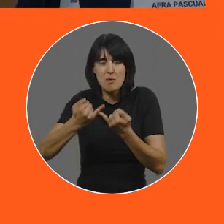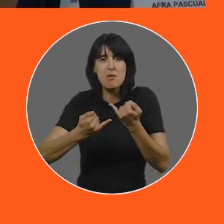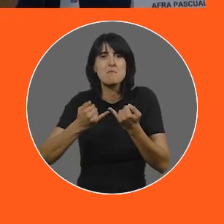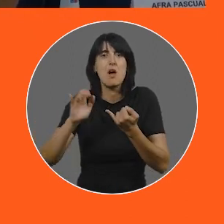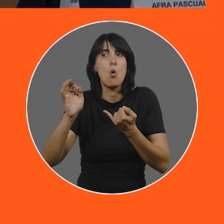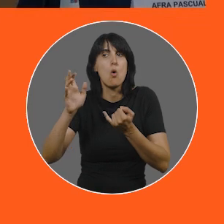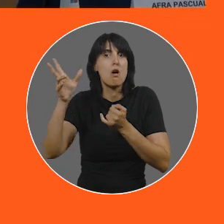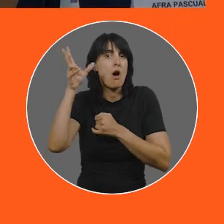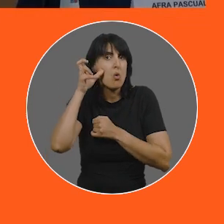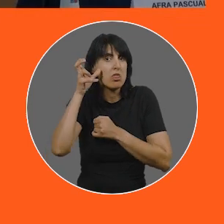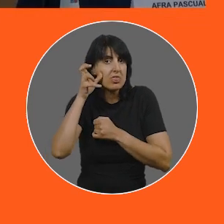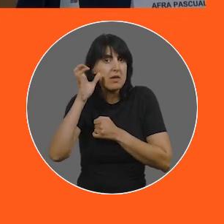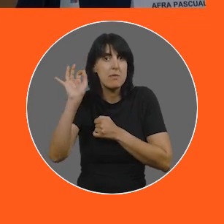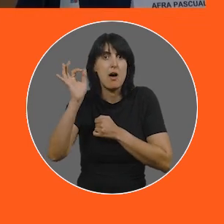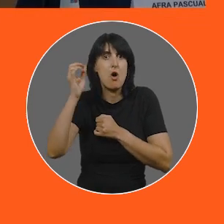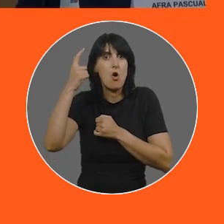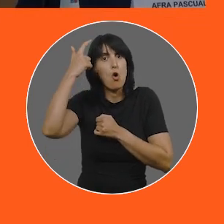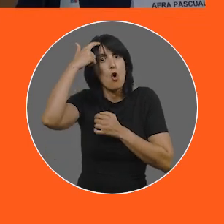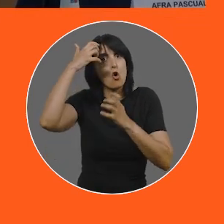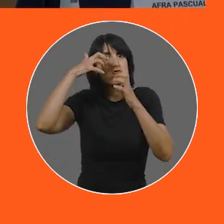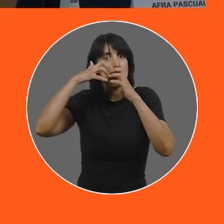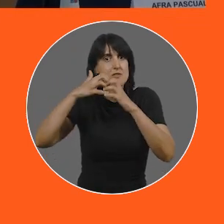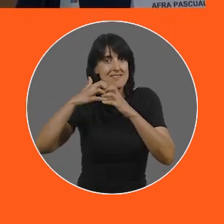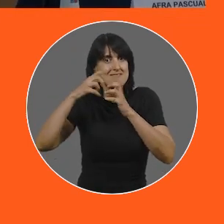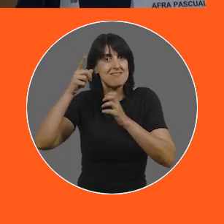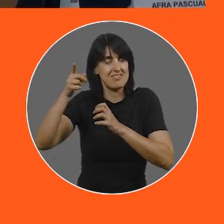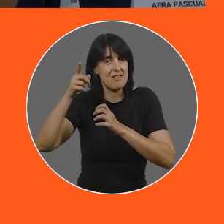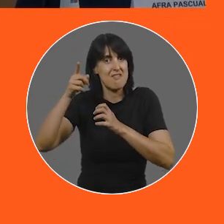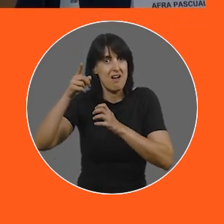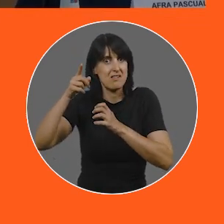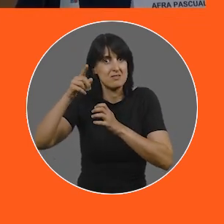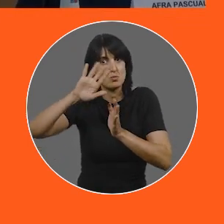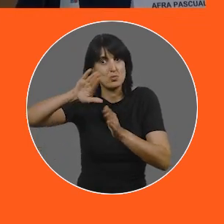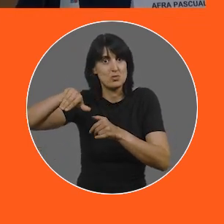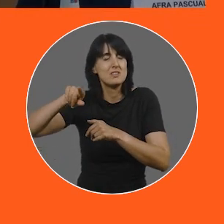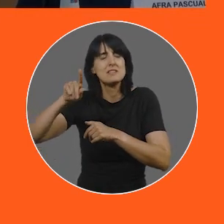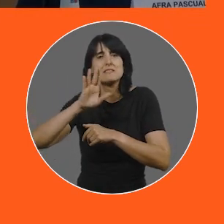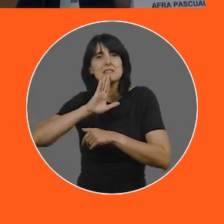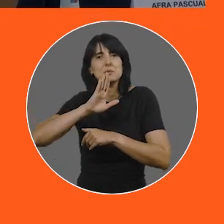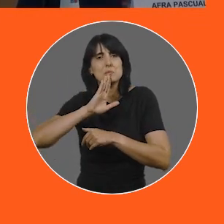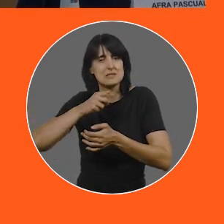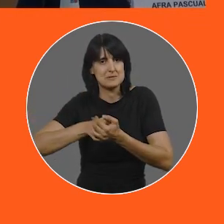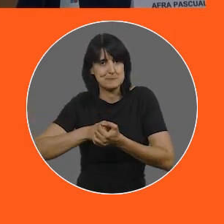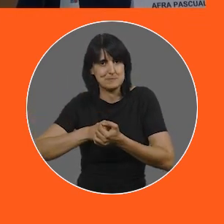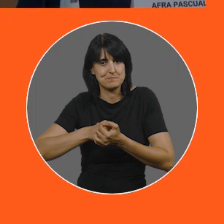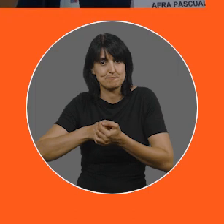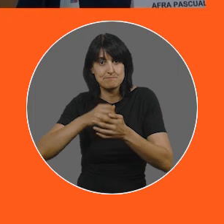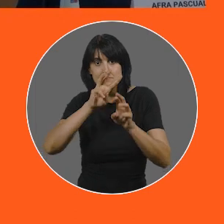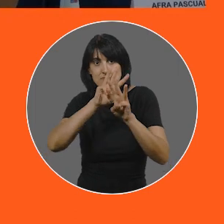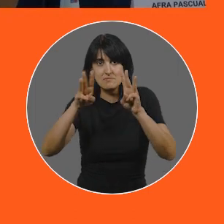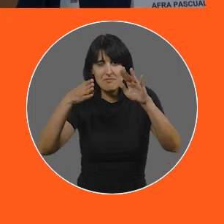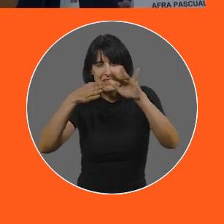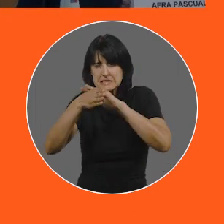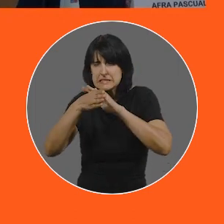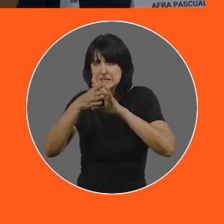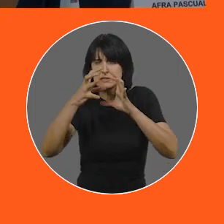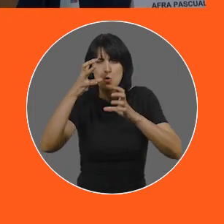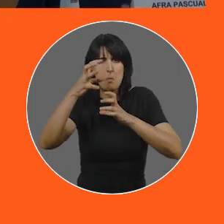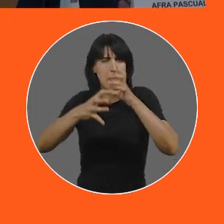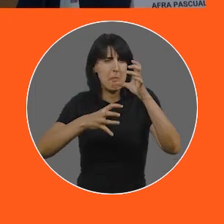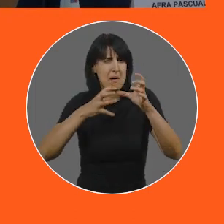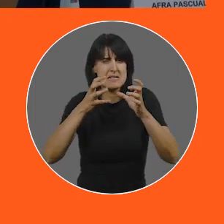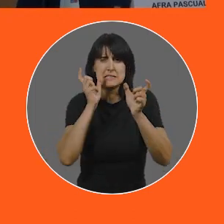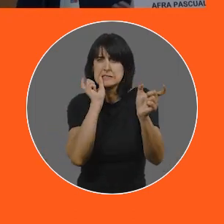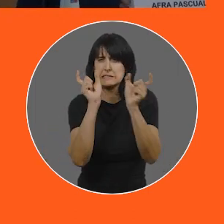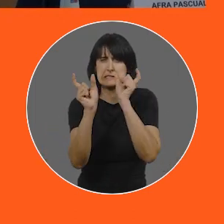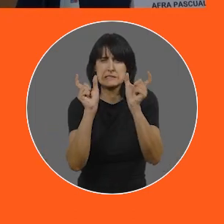o auditiva o cognitiva, en aquests dos casos últims, els hi passa que quan accedeixen a la web és complicat,